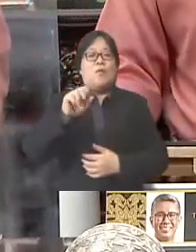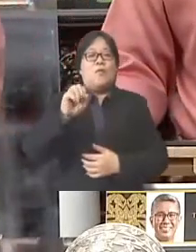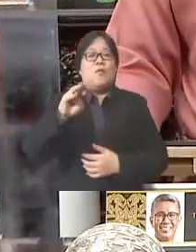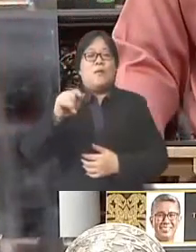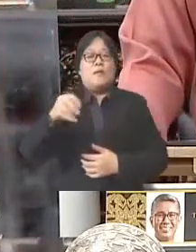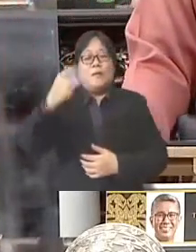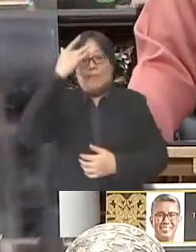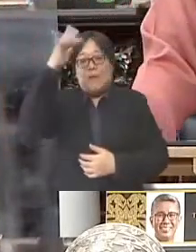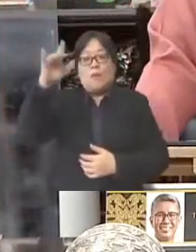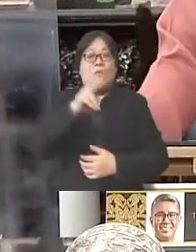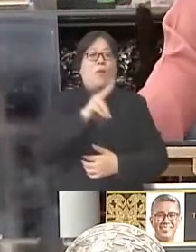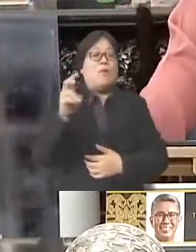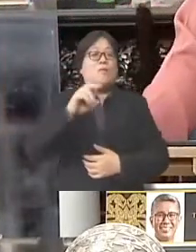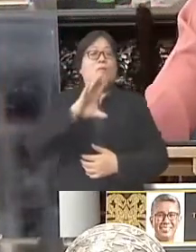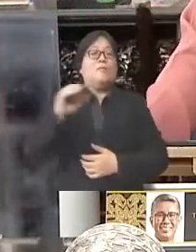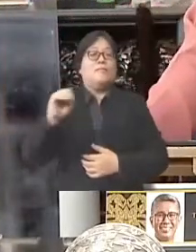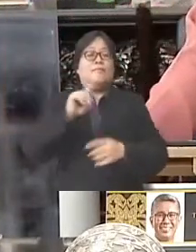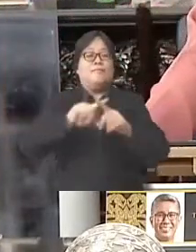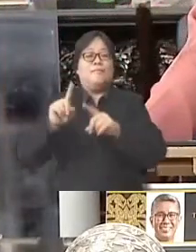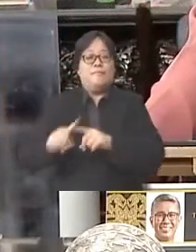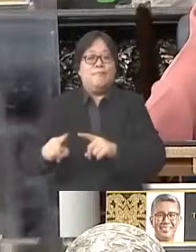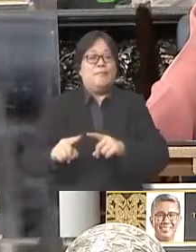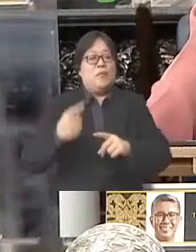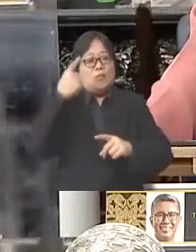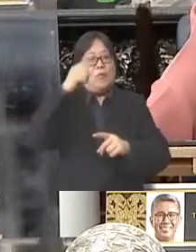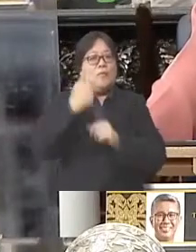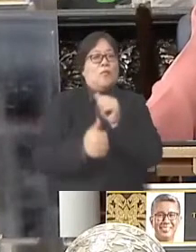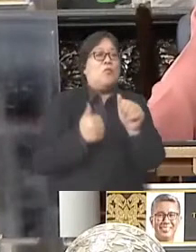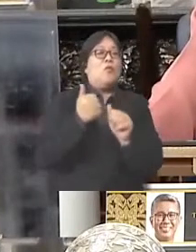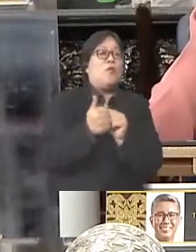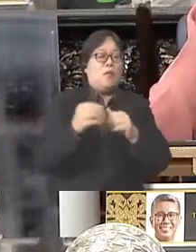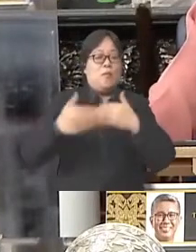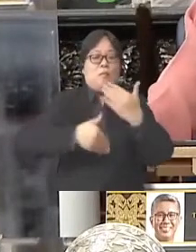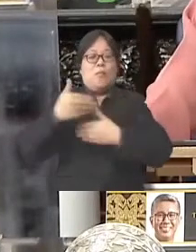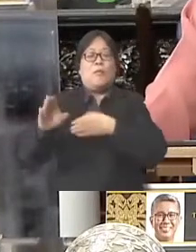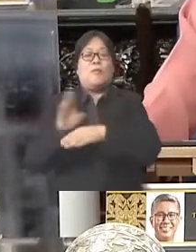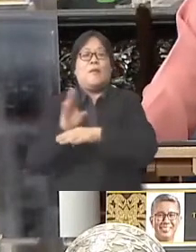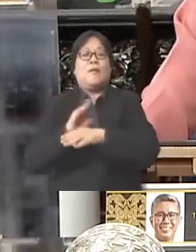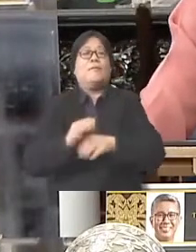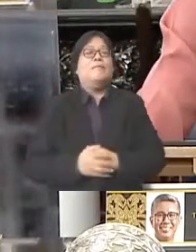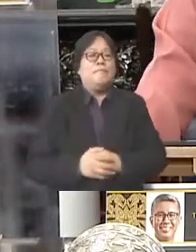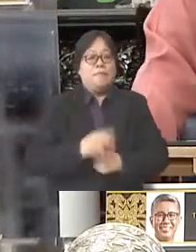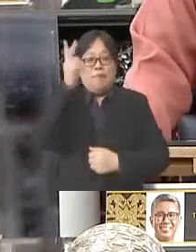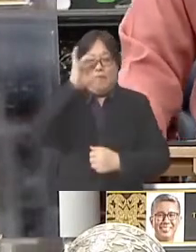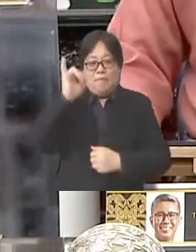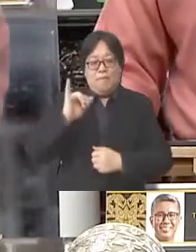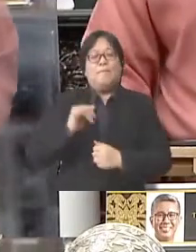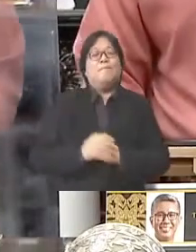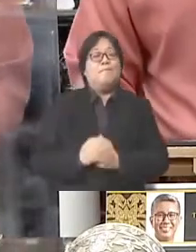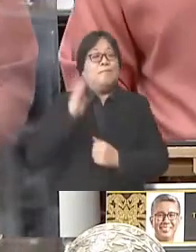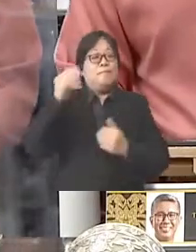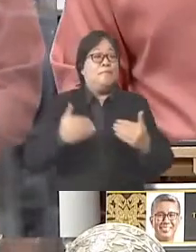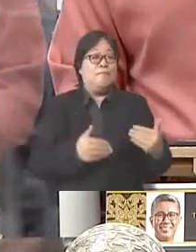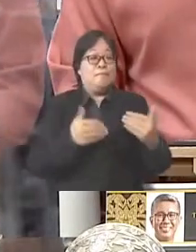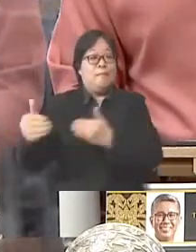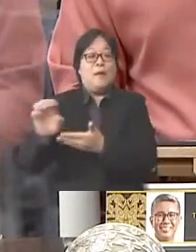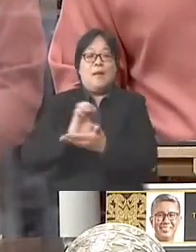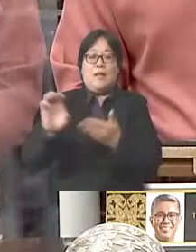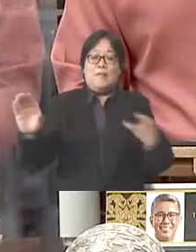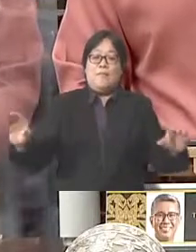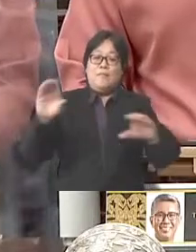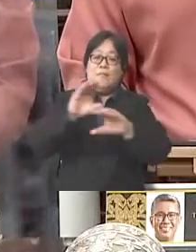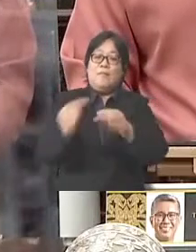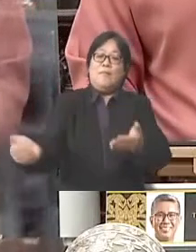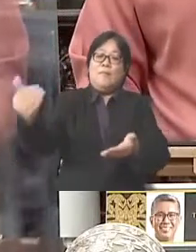kepada 200 Serikat pembuatan dan peringatan untuk mengotomasikan proses penjagaan beker kerajaan juga merupakan melanjutkan elaun